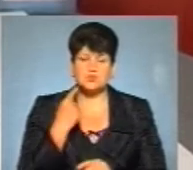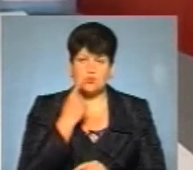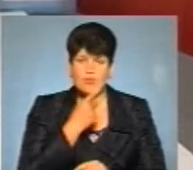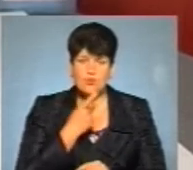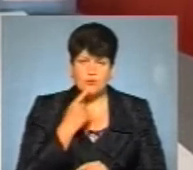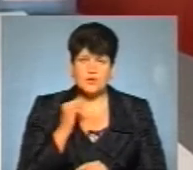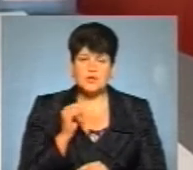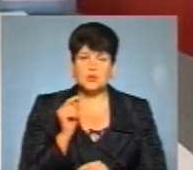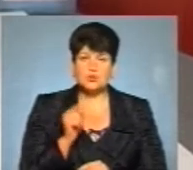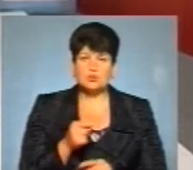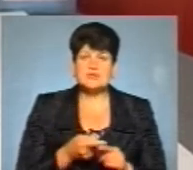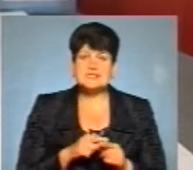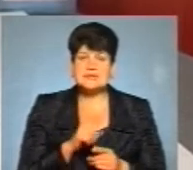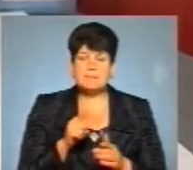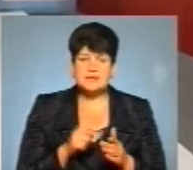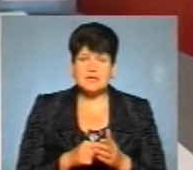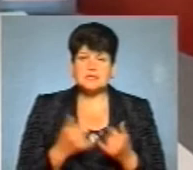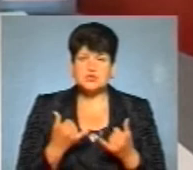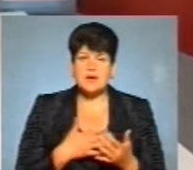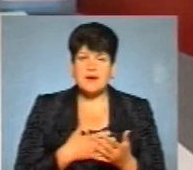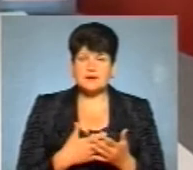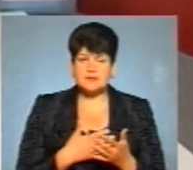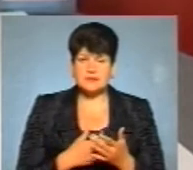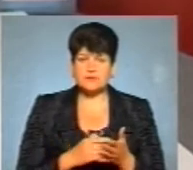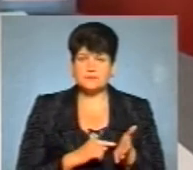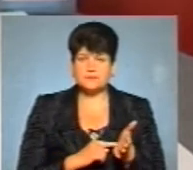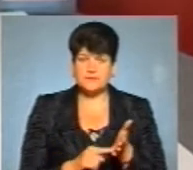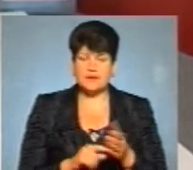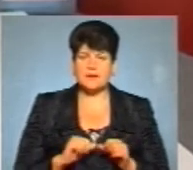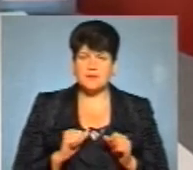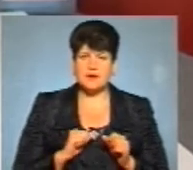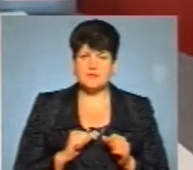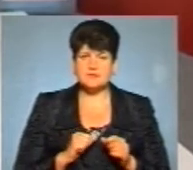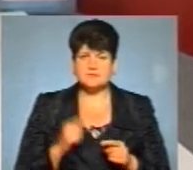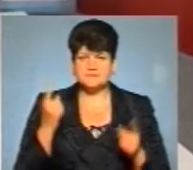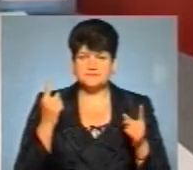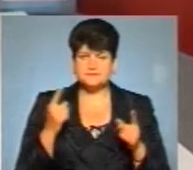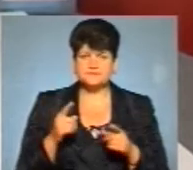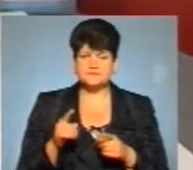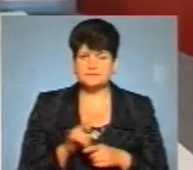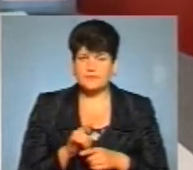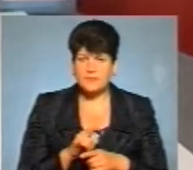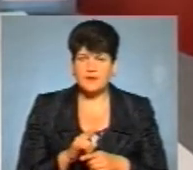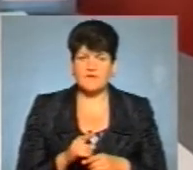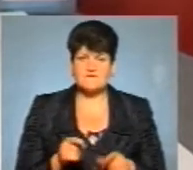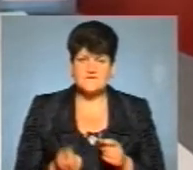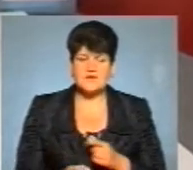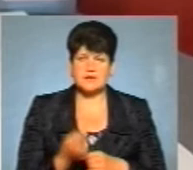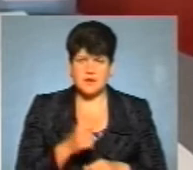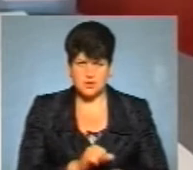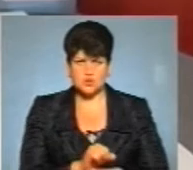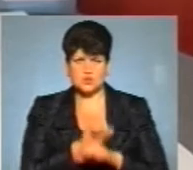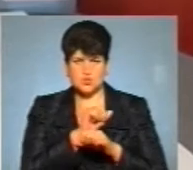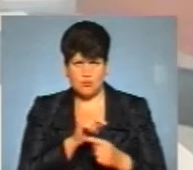І тому оці питання, які сьогодні активно загострюють і намагаються спекулювати ними, викликають такий спротив,